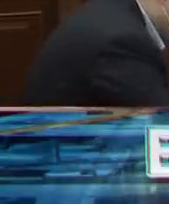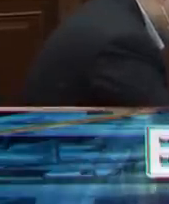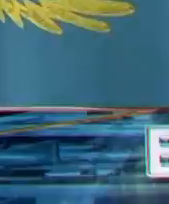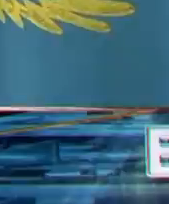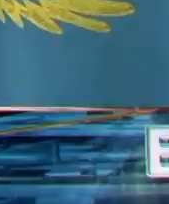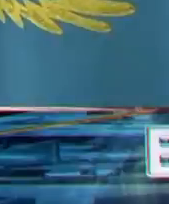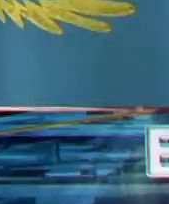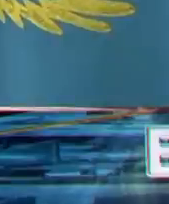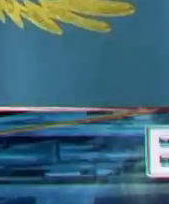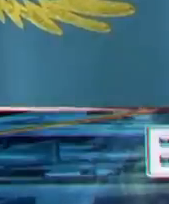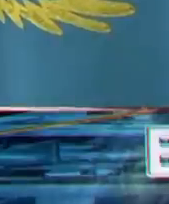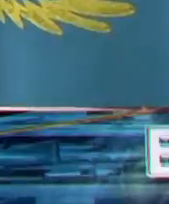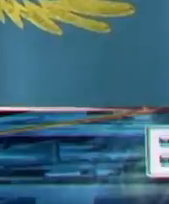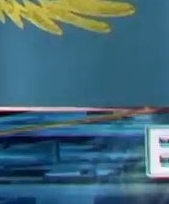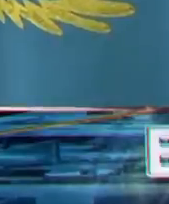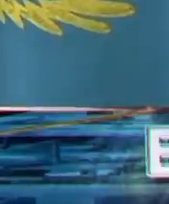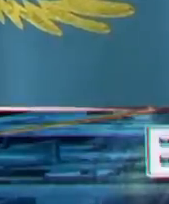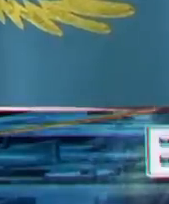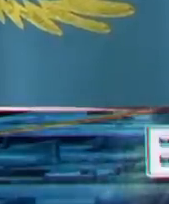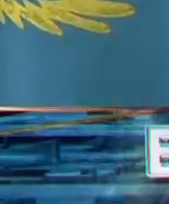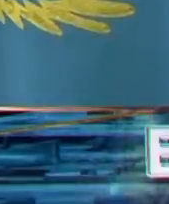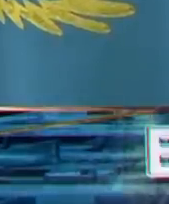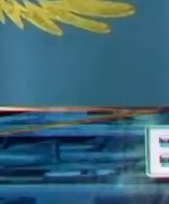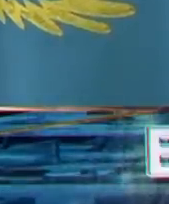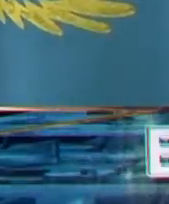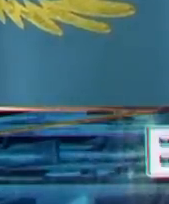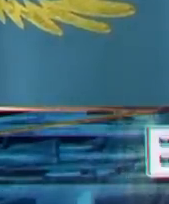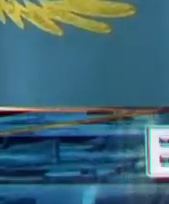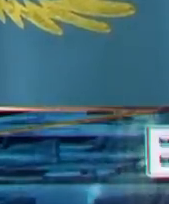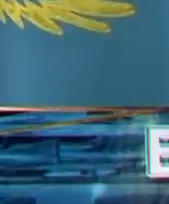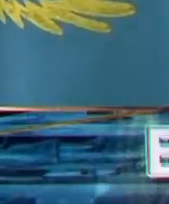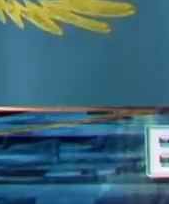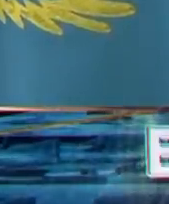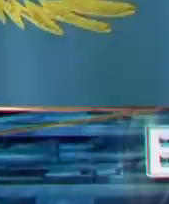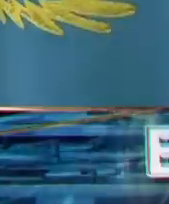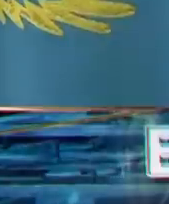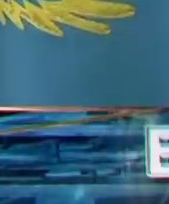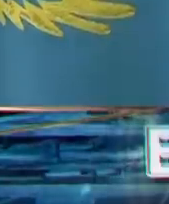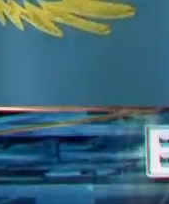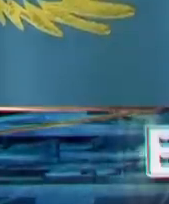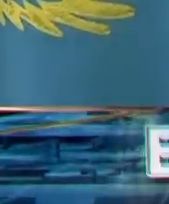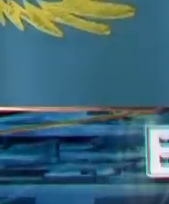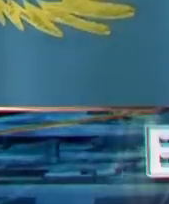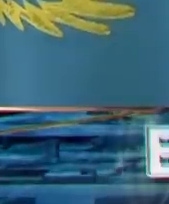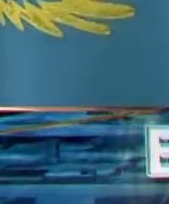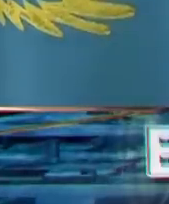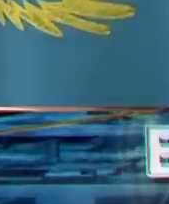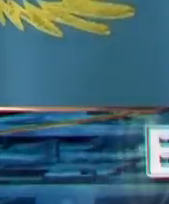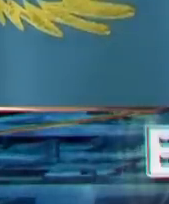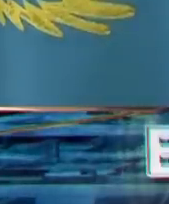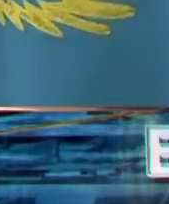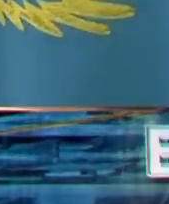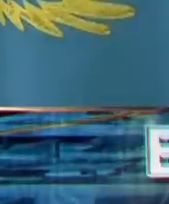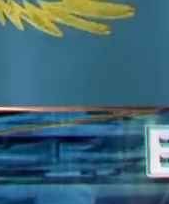берді. Мы должны вот именно сельскохозяйственный регион сами запастись, все